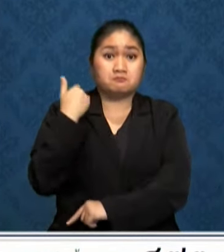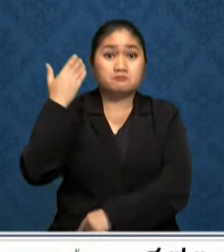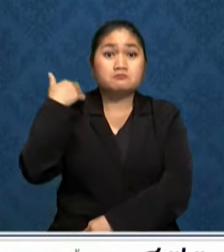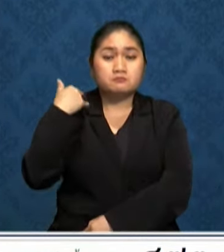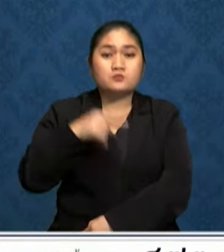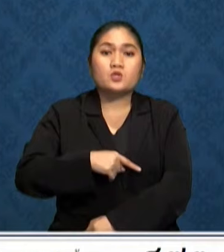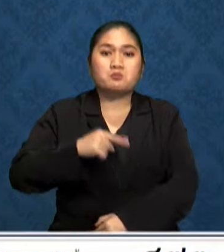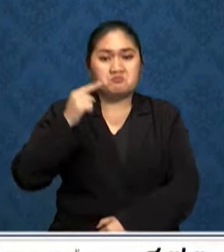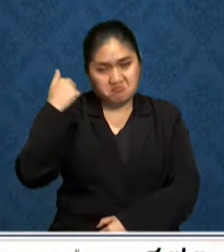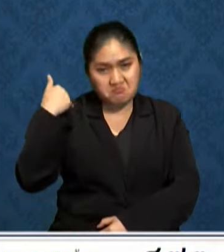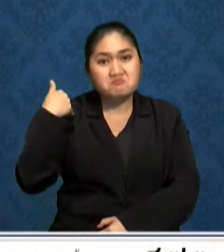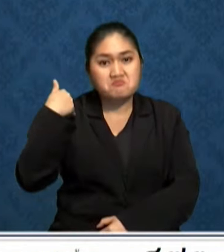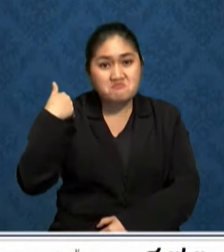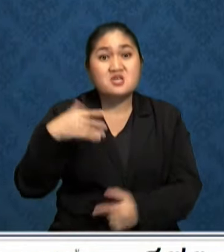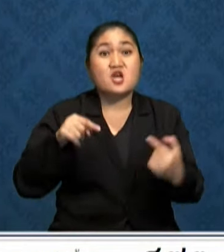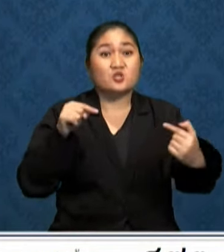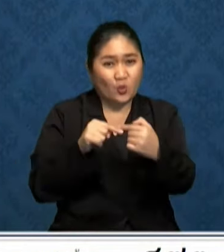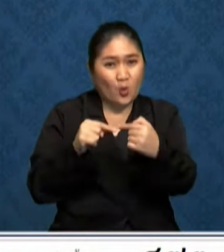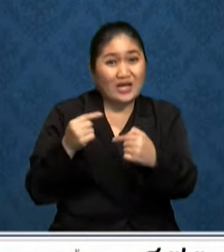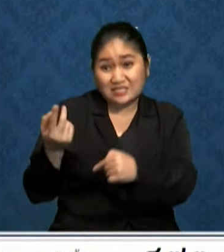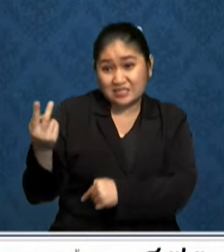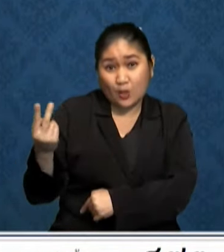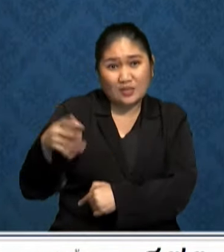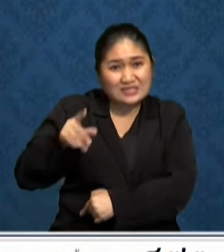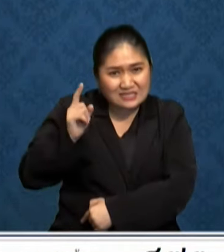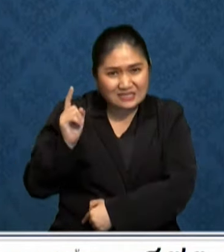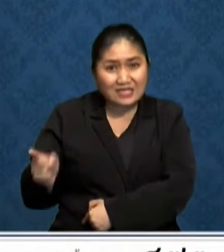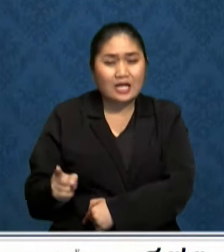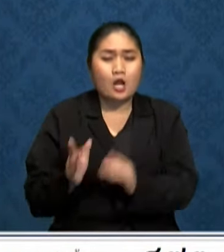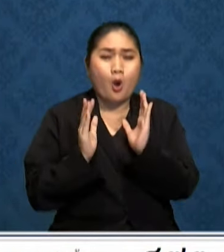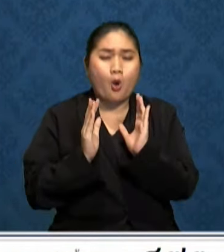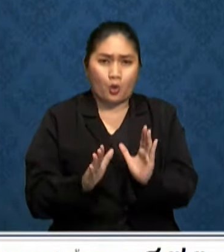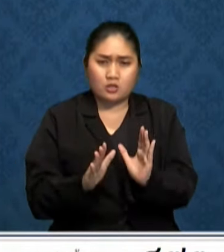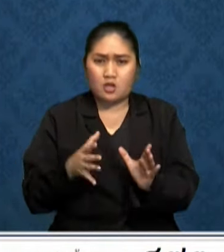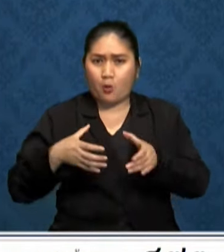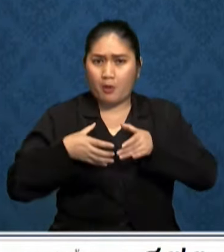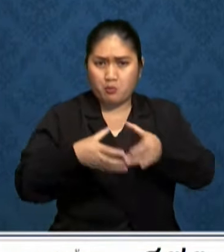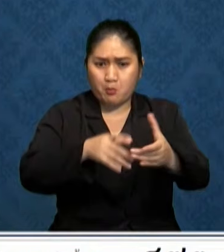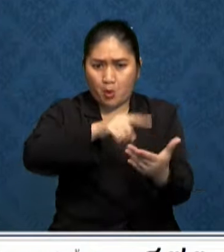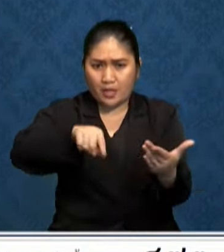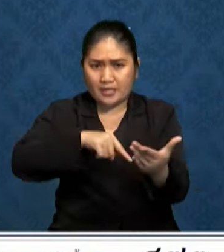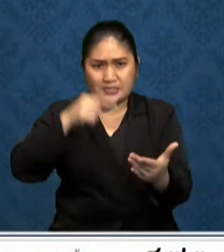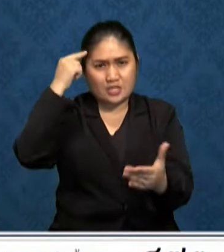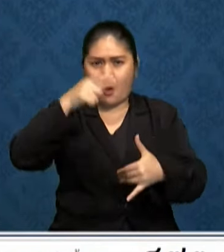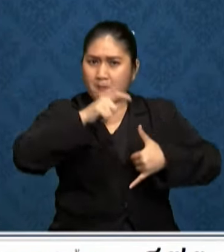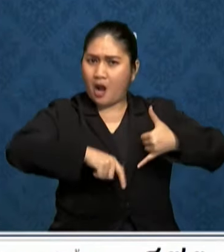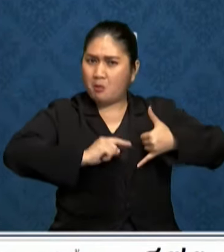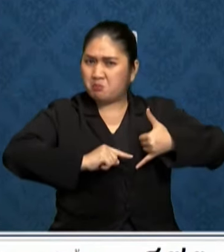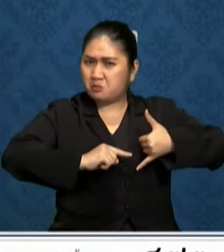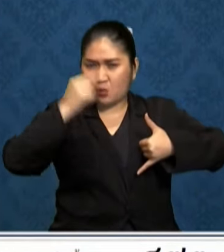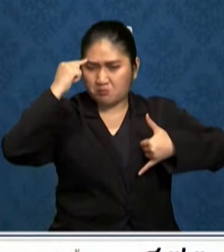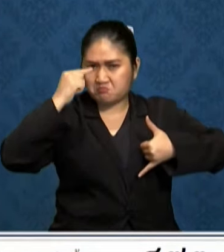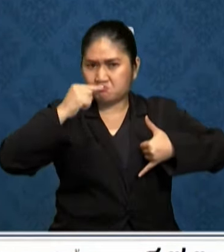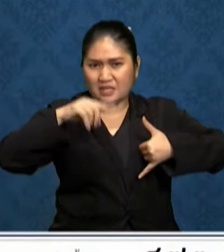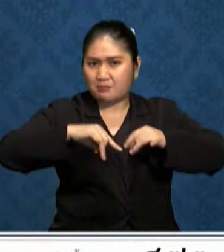นเรามการใช้กฎิกา Double Majority จรๆพฤติกรมของผโงแนนเสียงมอาจะไมได้เป็นเช่นนั้นครับเพระหากเราใช้กฎิกา